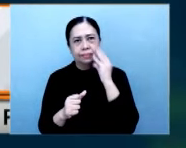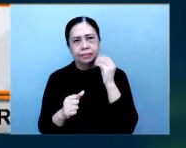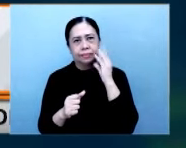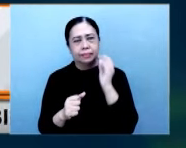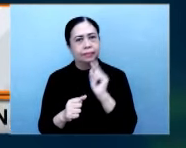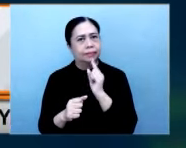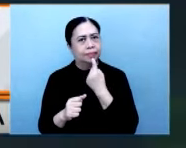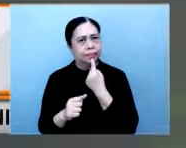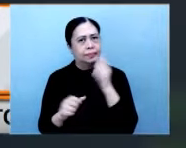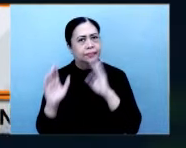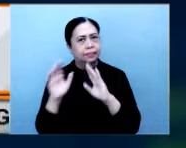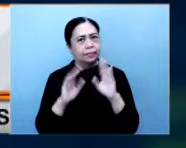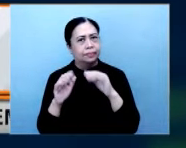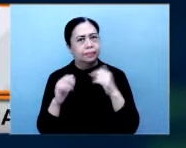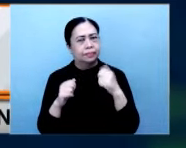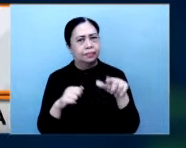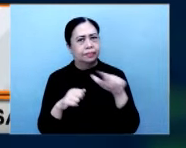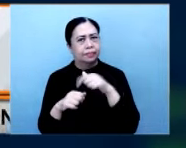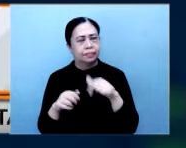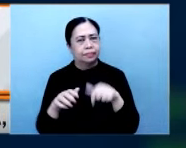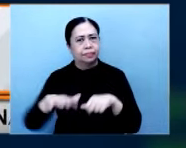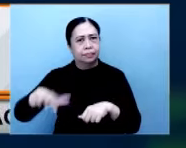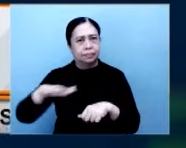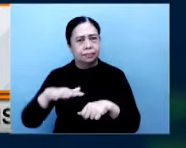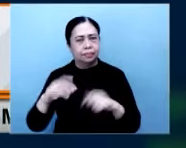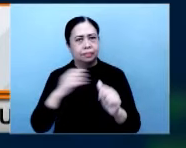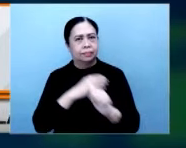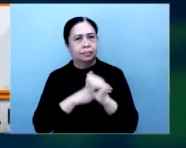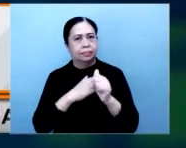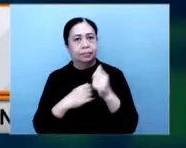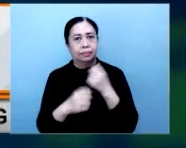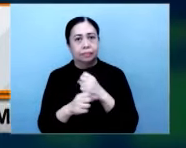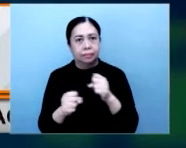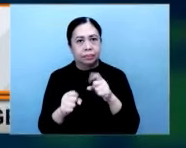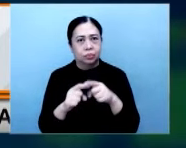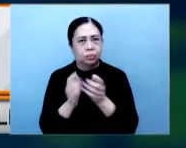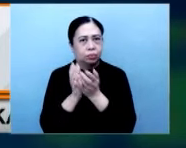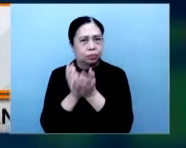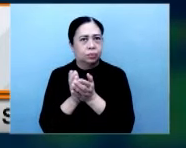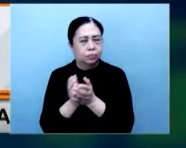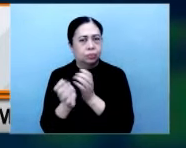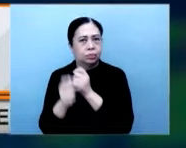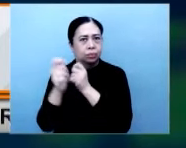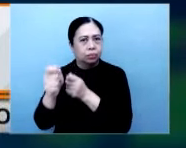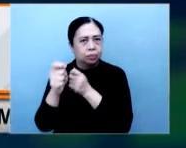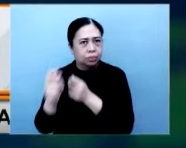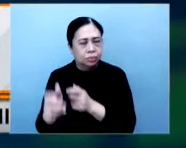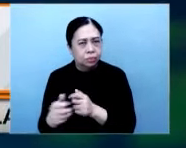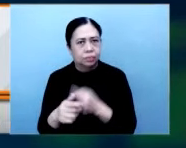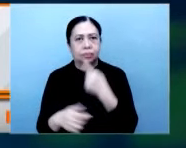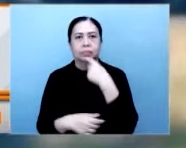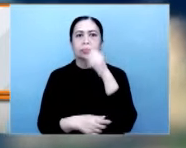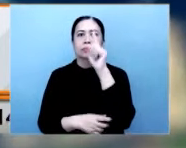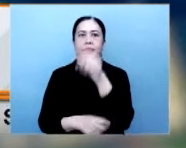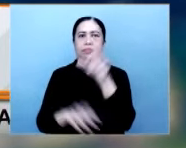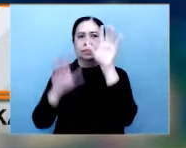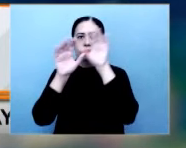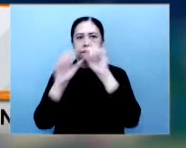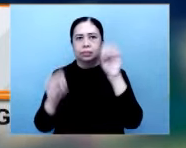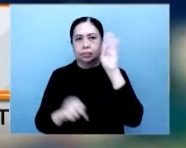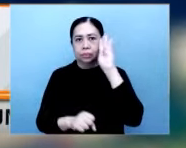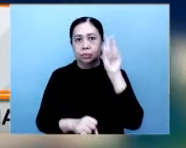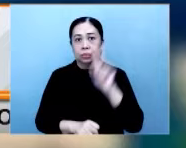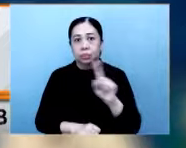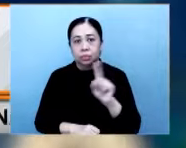hamon sa ating mga teritoryo at banta sa kaligtasan ng mga mangingisda at bantay-dagat, ipinag-utos ni Pangulong Bongbong Marcos